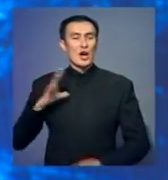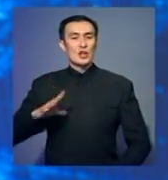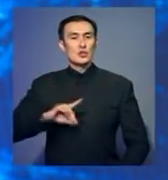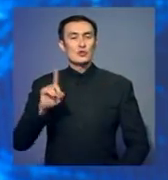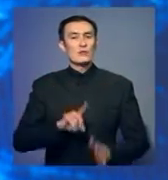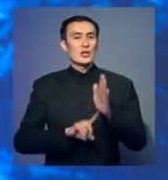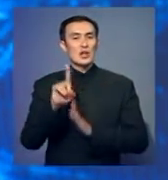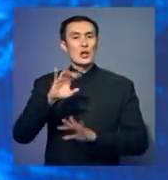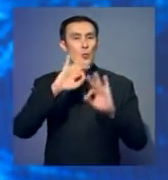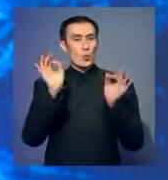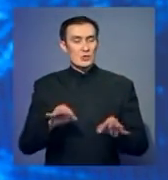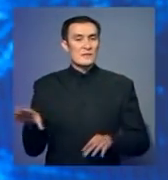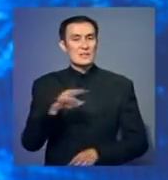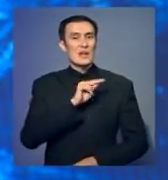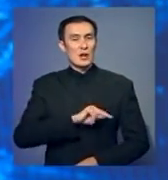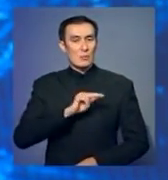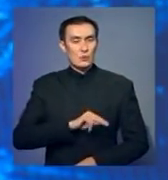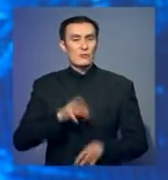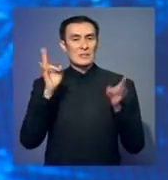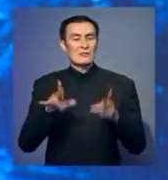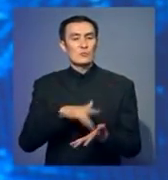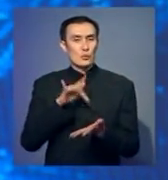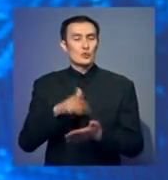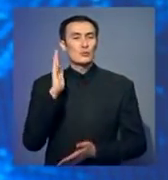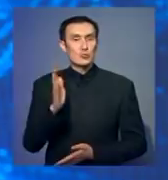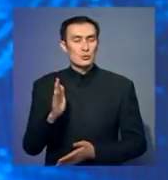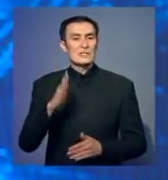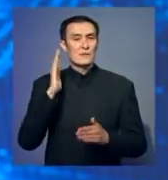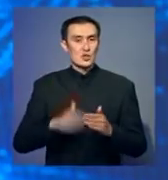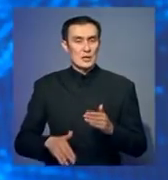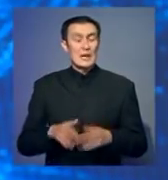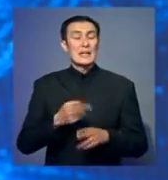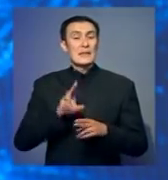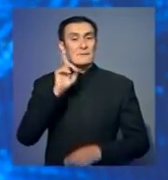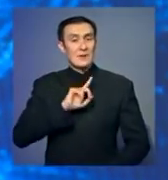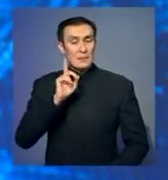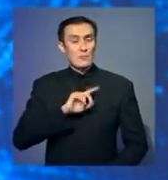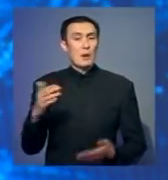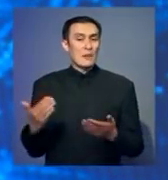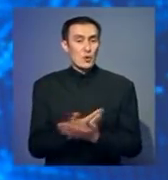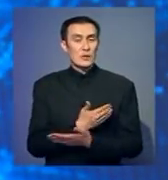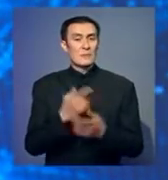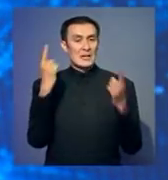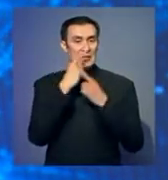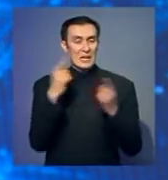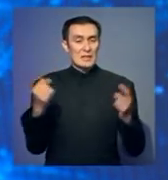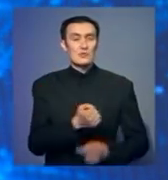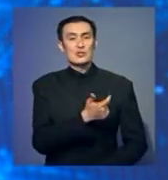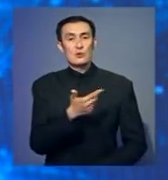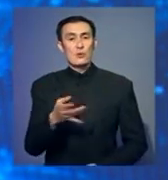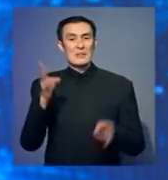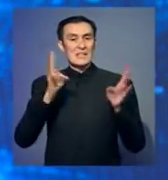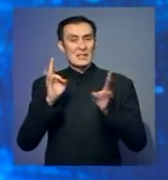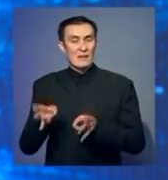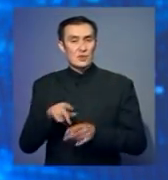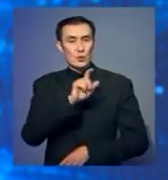что к началу осени все работы в пострадавшем городе будут уже завершены. Тем временем, по обновленным данным, число